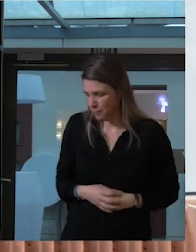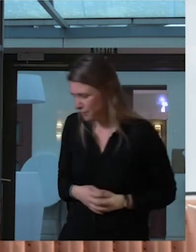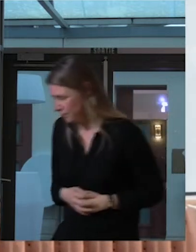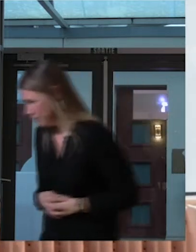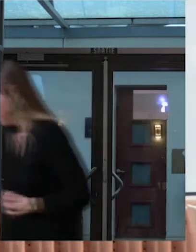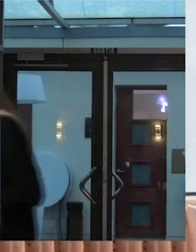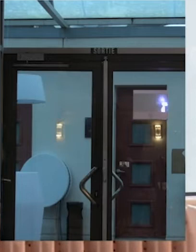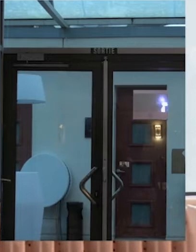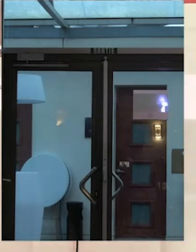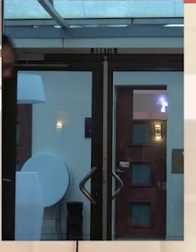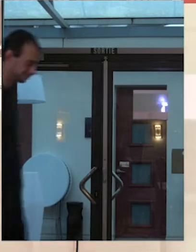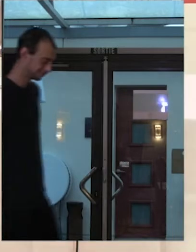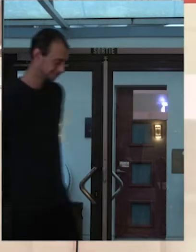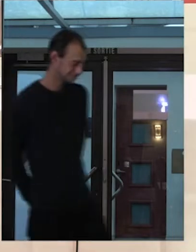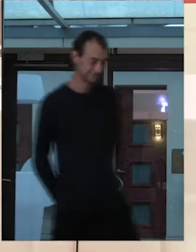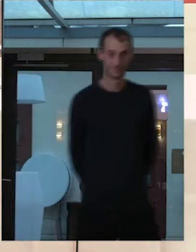Peut-être Cathy ?